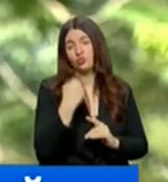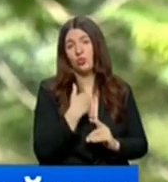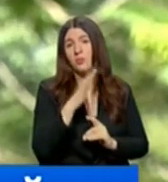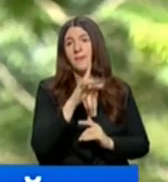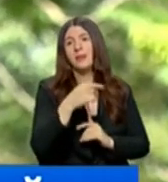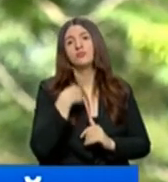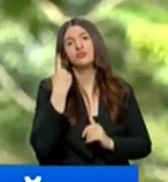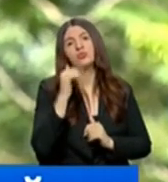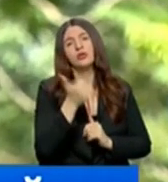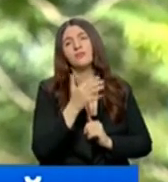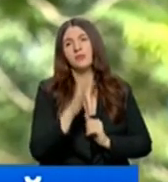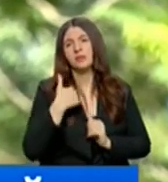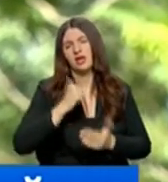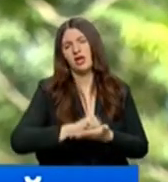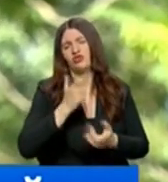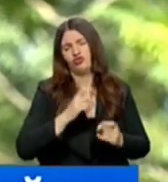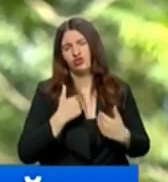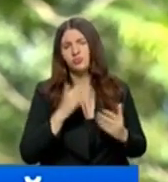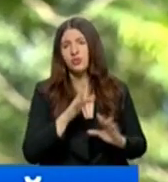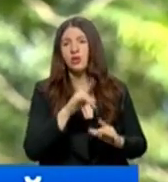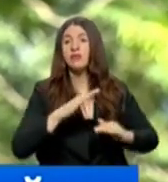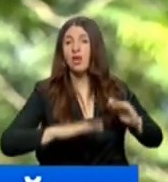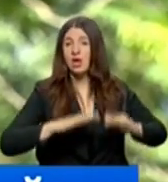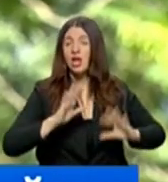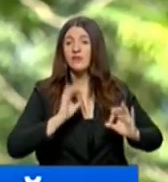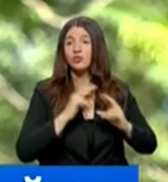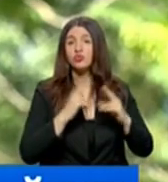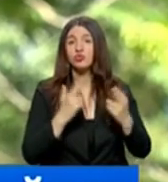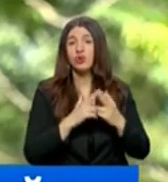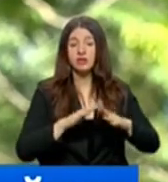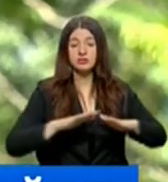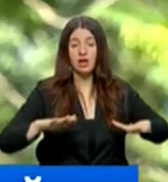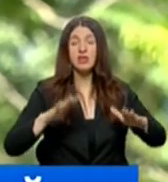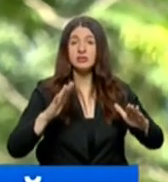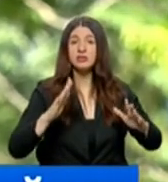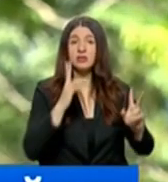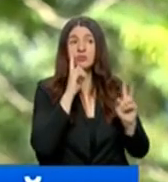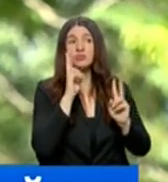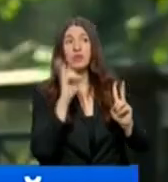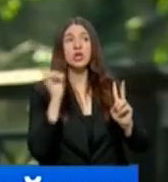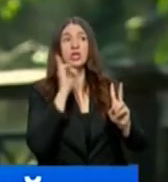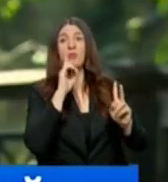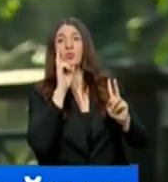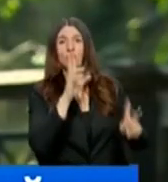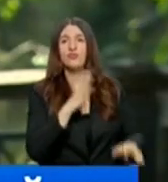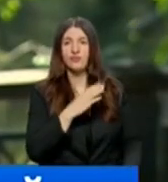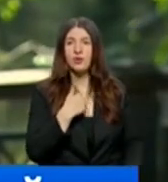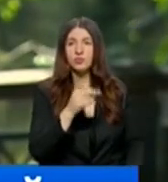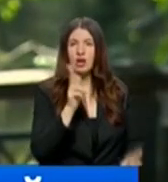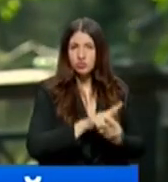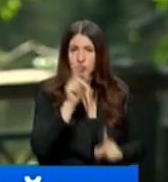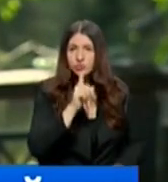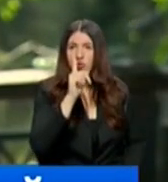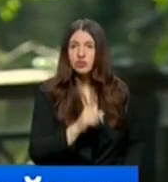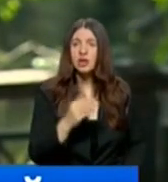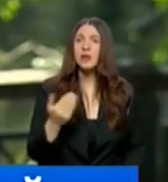Ama benim düşüncem önemli değil, evet. Bir gazeteci olarak. Orada dengeli, evet. Ve dünya sahnesinde de itibarlı bir duruşumuz var. Buna katılıyor musunuz